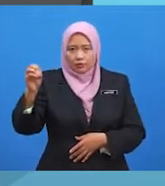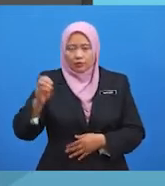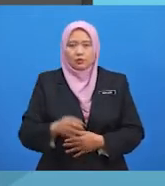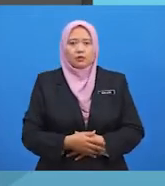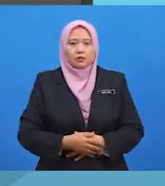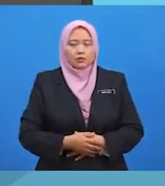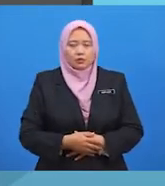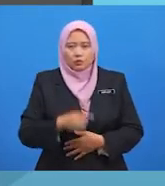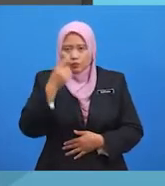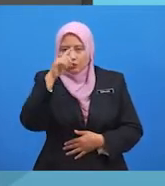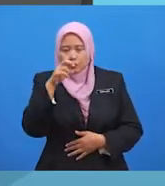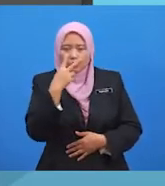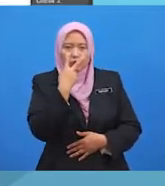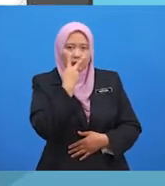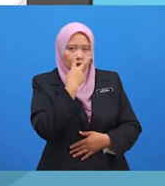template button badge.